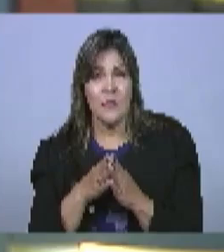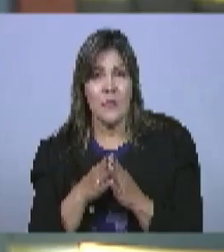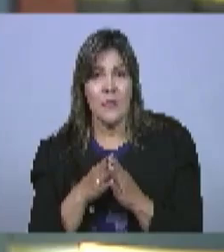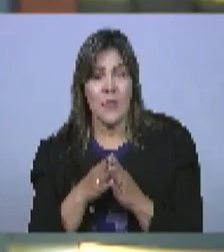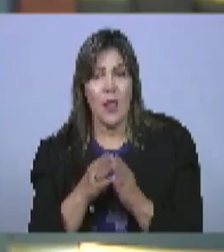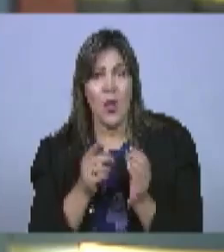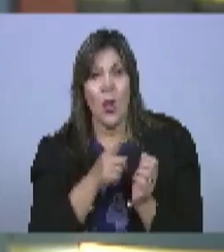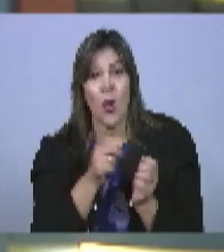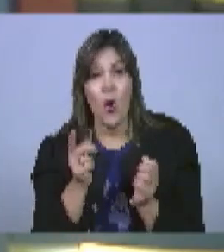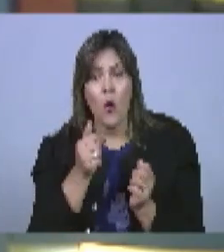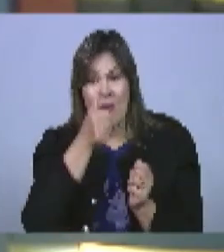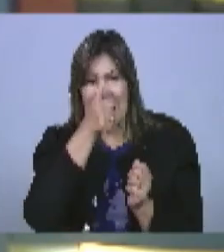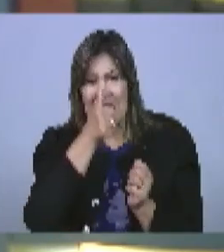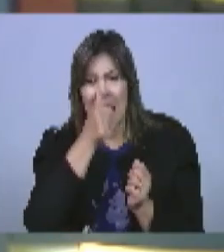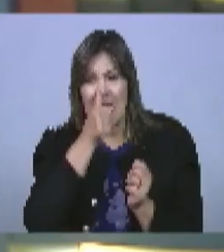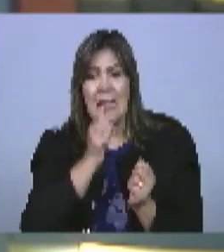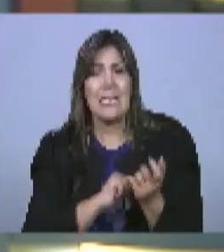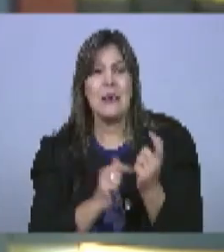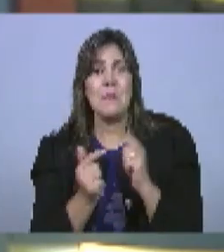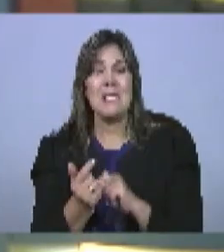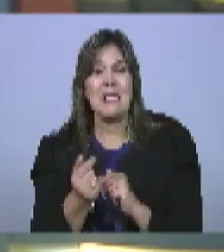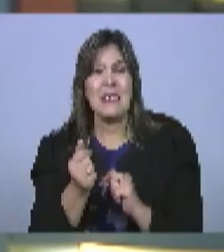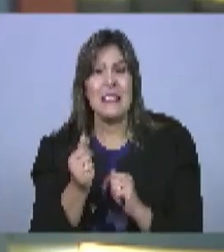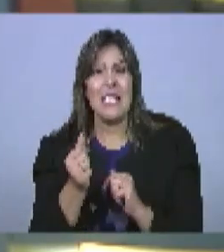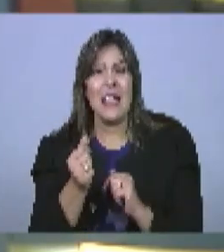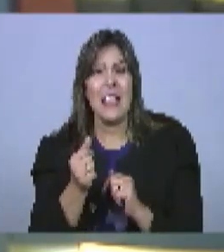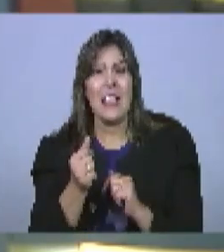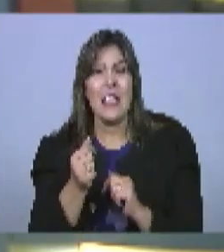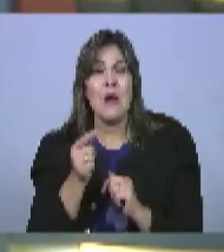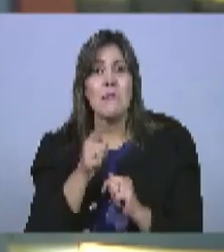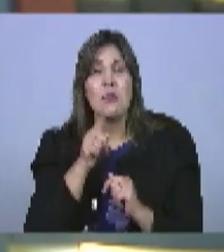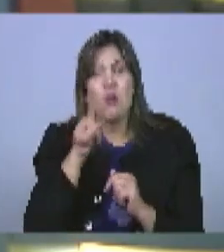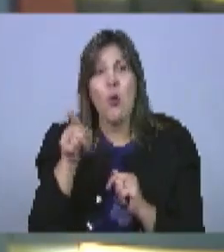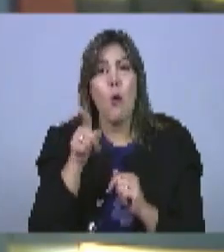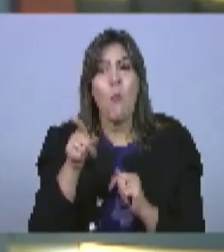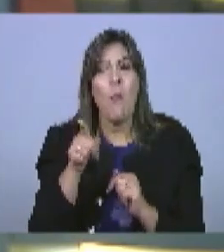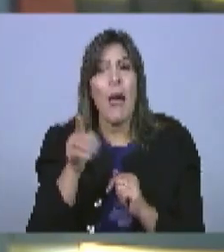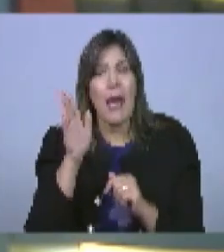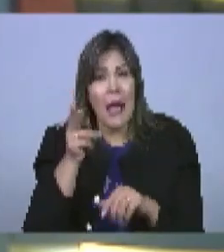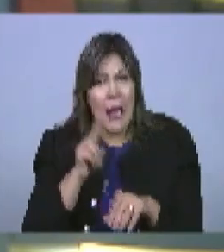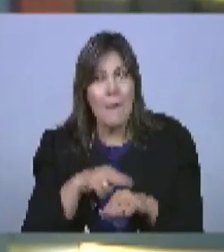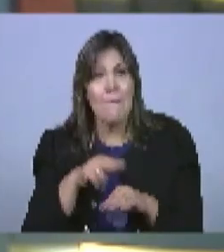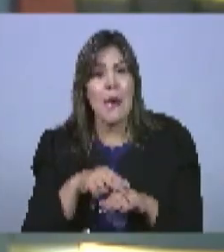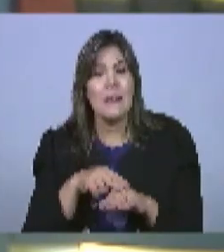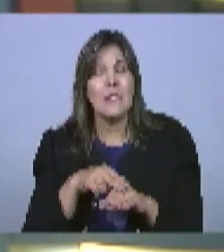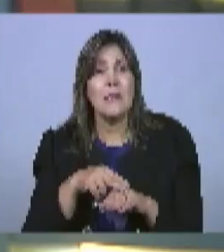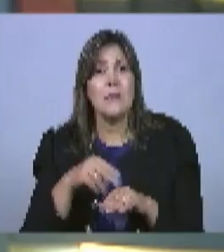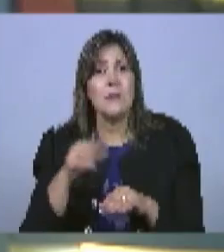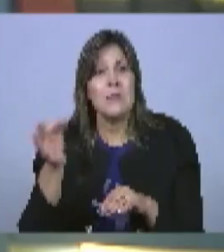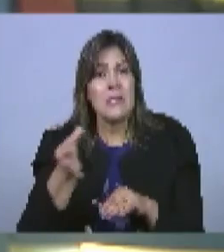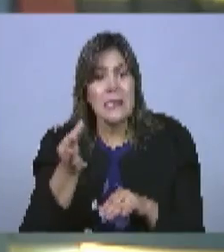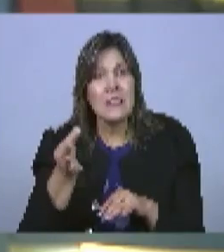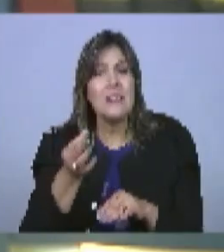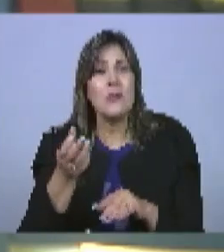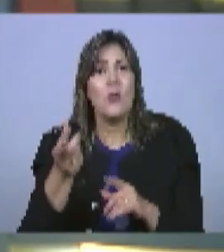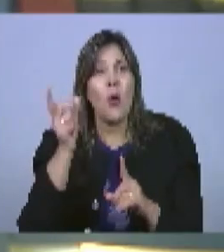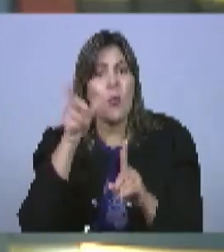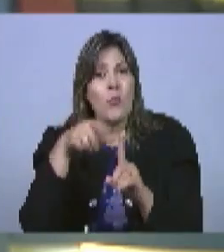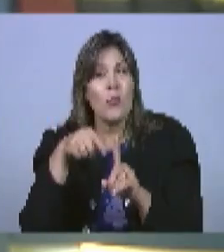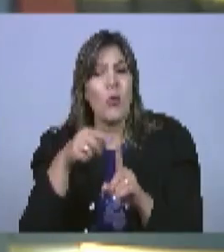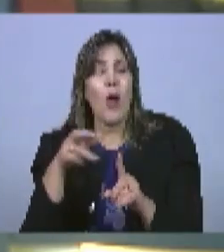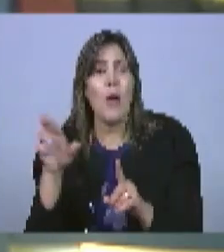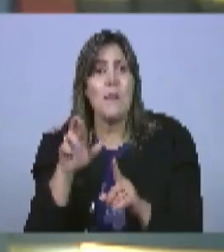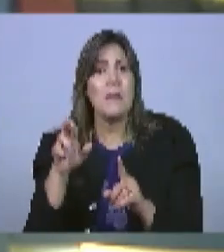زعلانين على الاساءه للسيد المسيح ولكنهم هم بيسيق للمسيحيين دي ما فيهاش مشكله بالنسبه لهم ذكرني